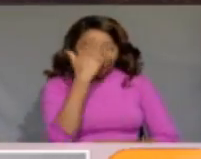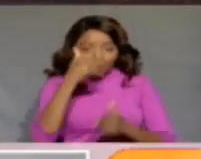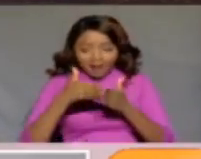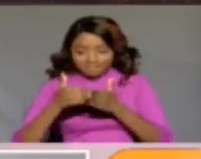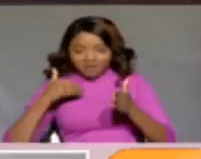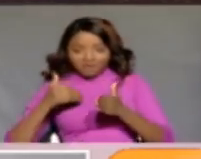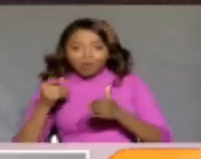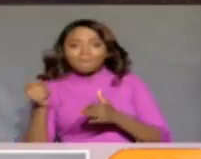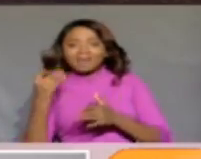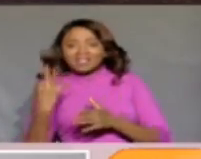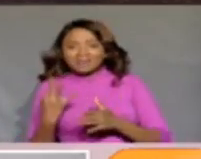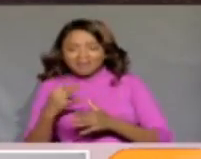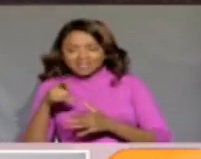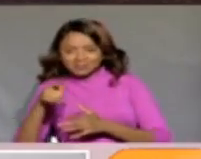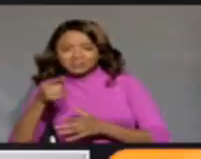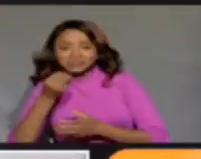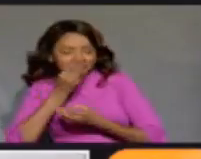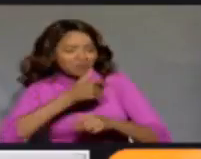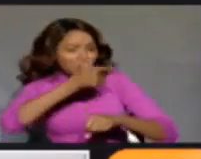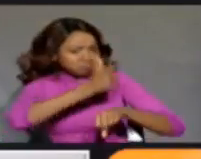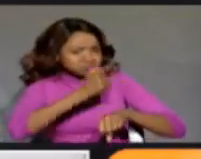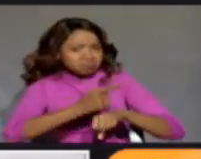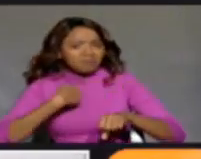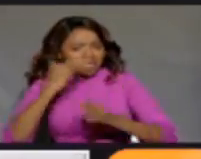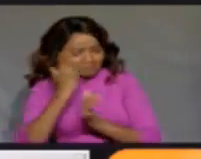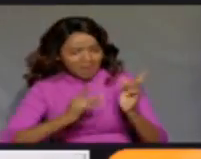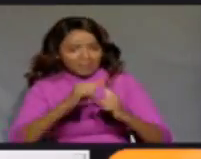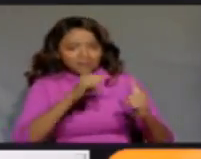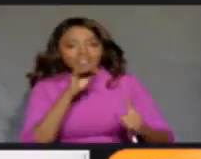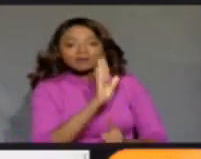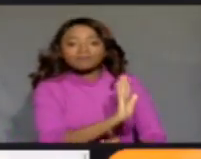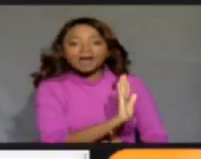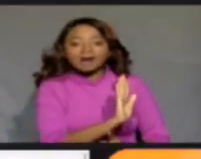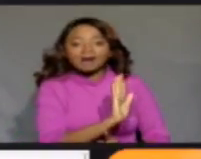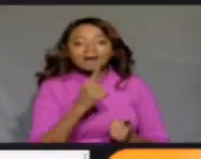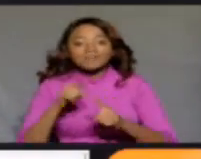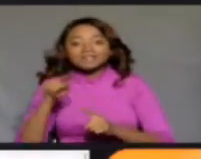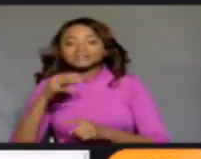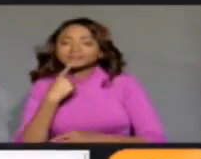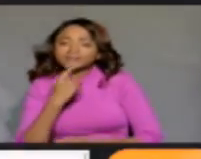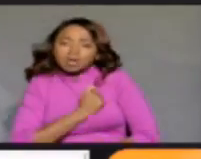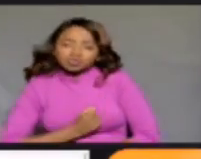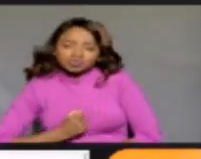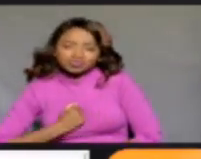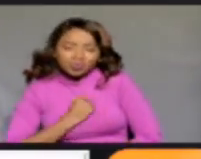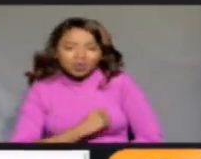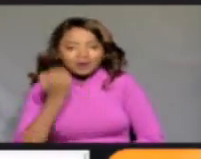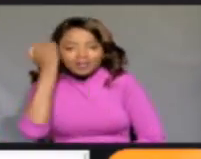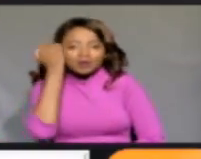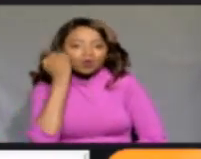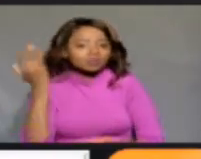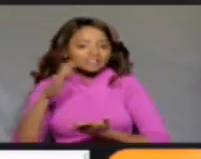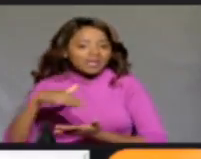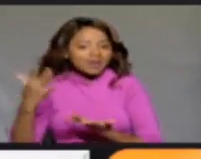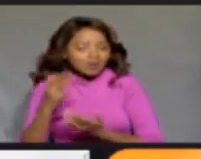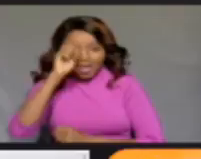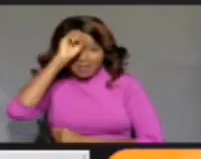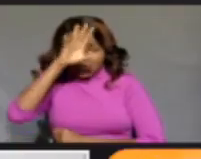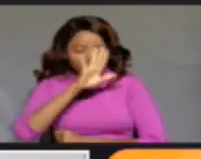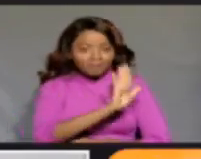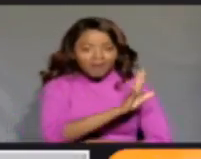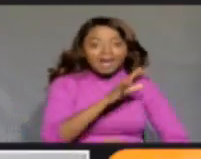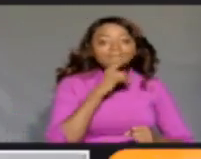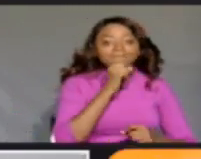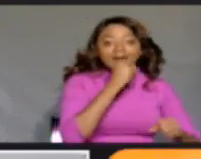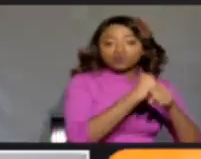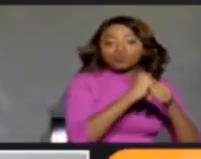mwaka huu. Ng'ang'a amemwomba msamaha Kaikai mbele ya hakimu wa mahakama ya Kiambu Patricia Giljohi. Kaikai ambaye ni mkurugenzi wa mipango na ubunifu